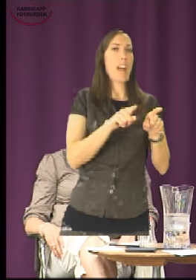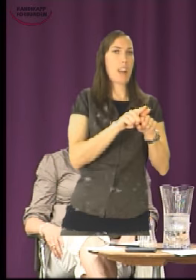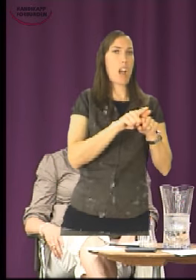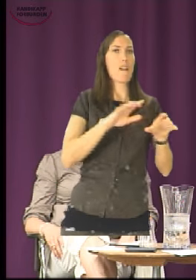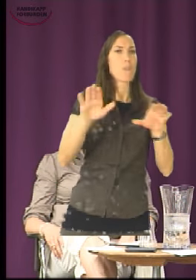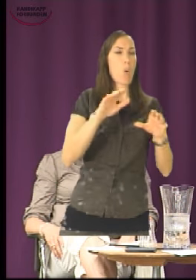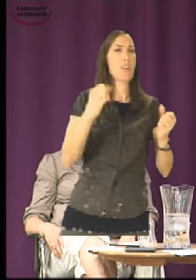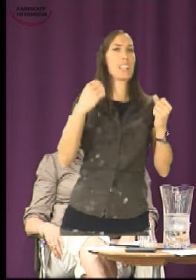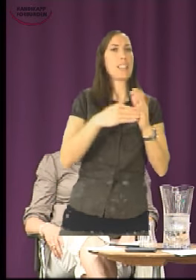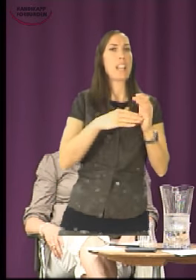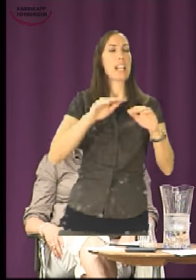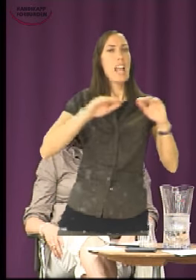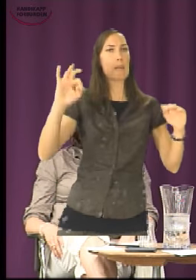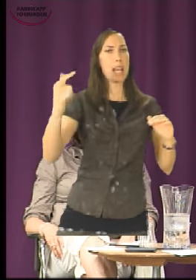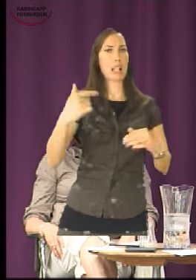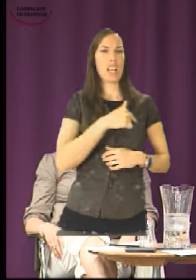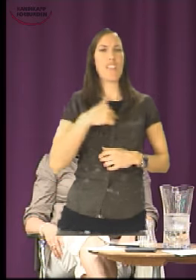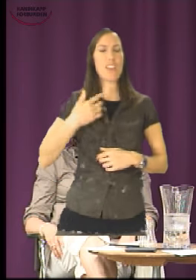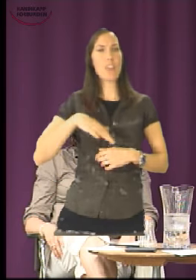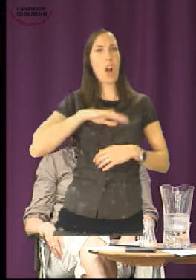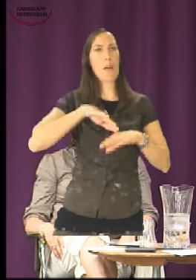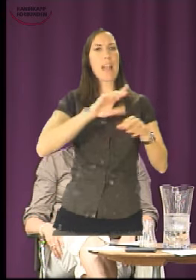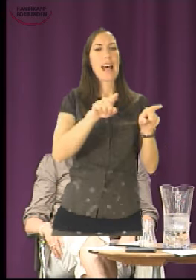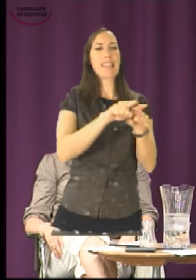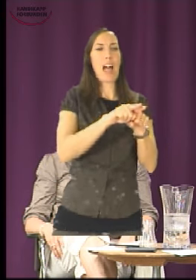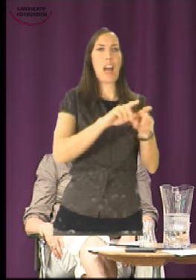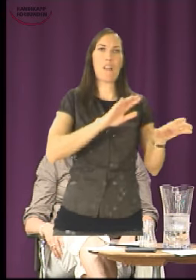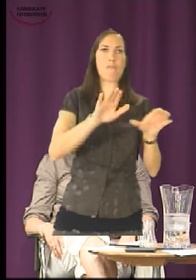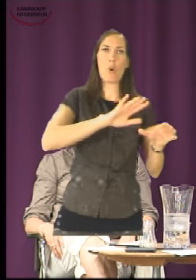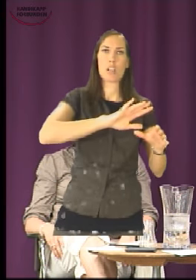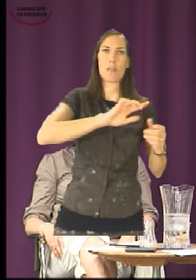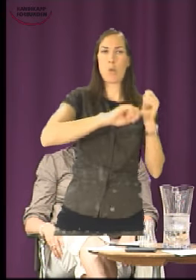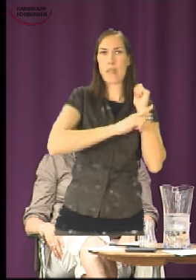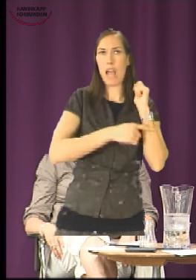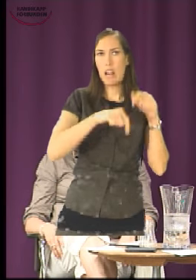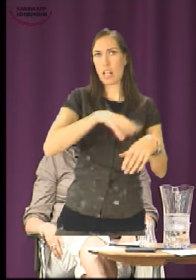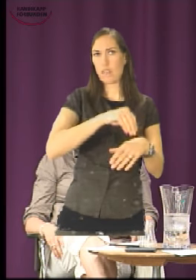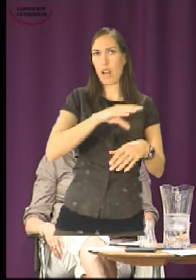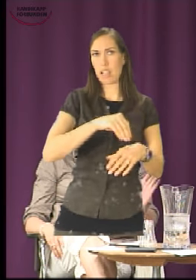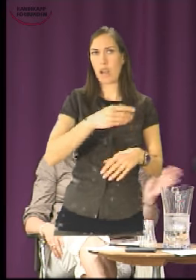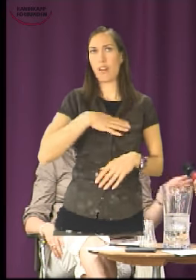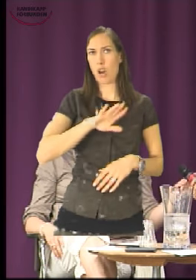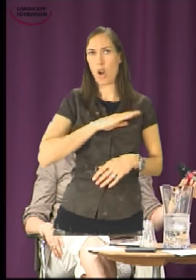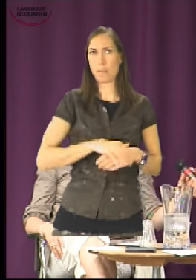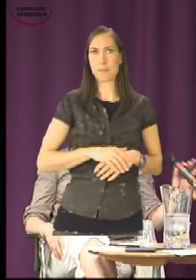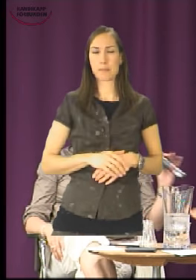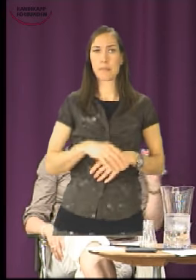jämlikheten. Så vi skulle vilja ha en mycket mer av en närvårdsmodell i Sverige. Okej, okay. Heidi.